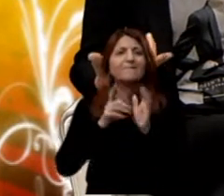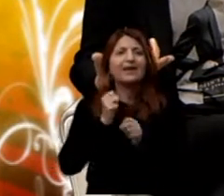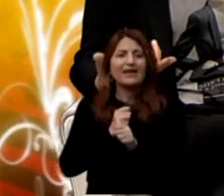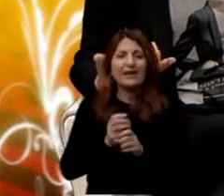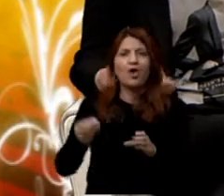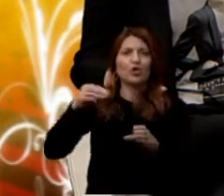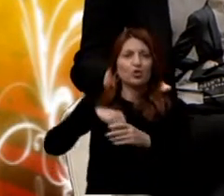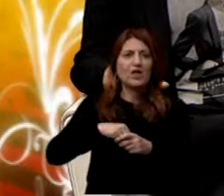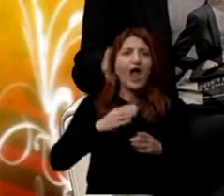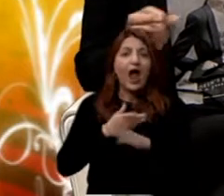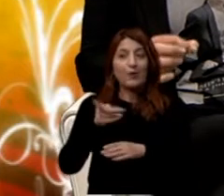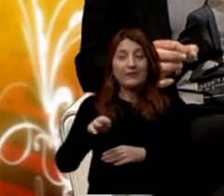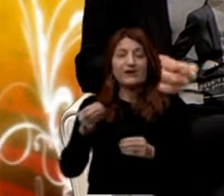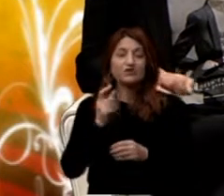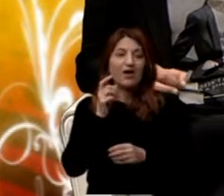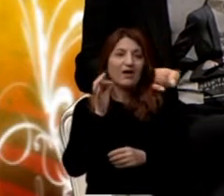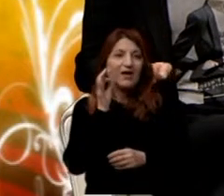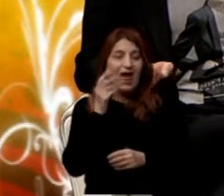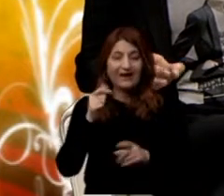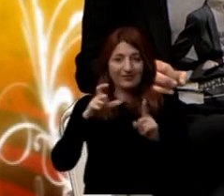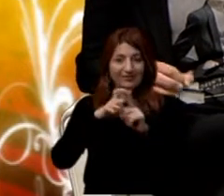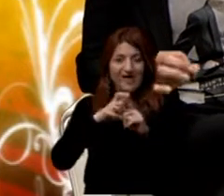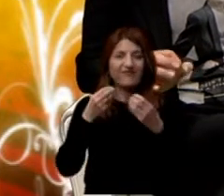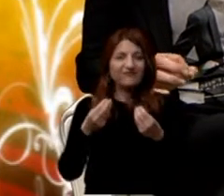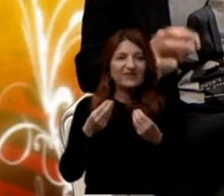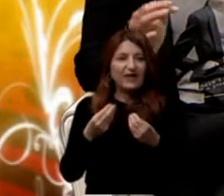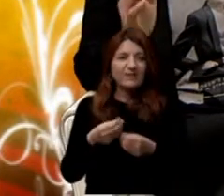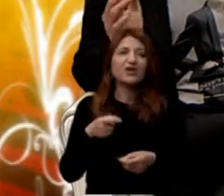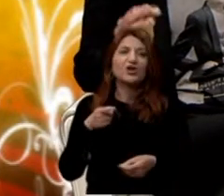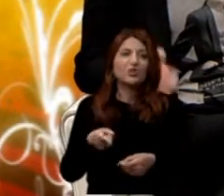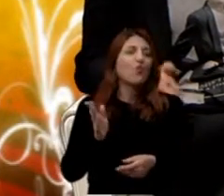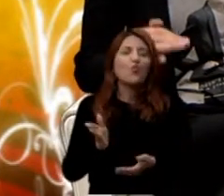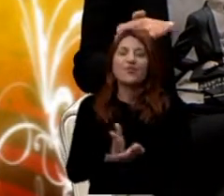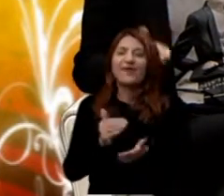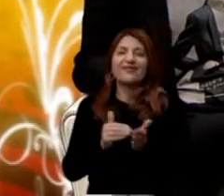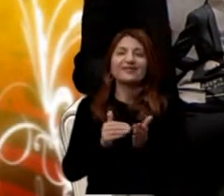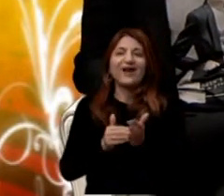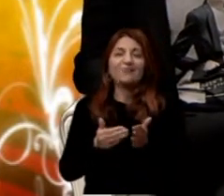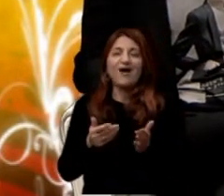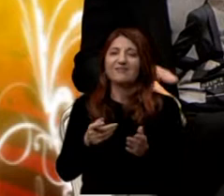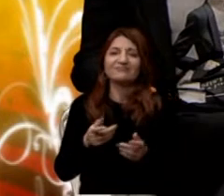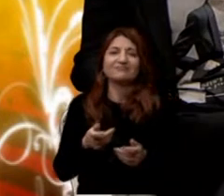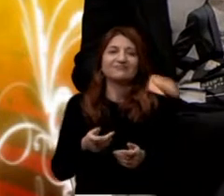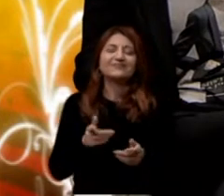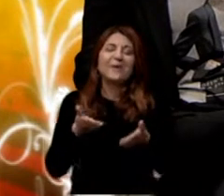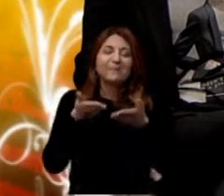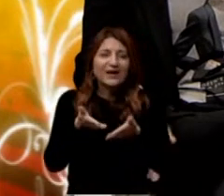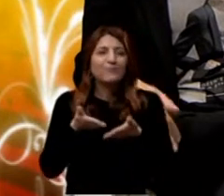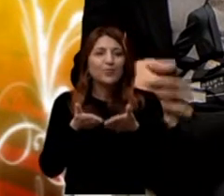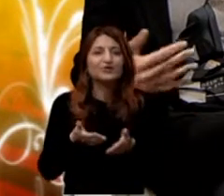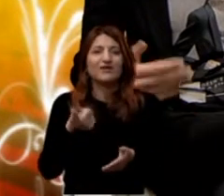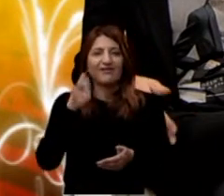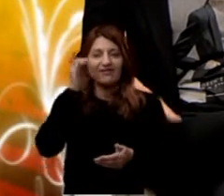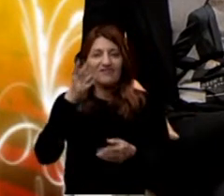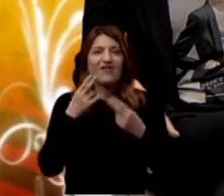ako već imate nekakav rizik. Ali D vitamin kod njega nema, da pače, tu imamo stalno povećanje preporučenih dnevnih